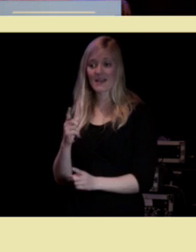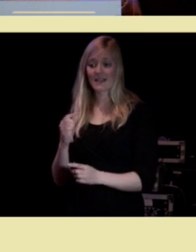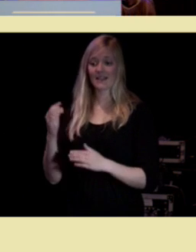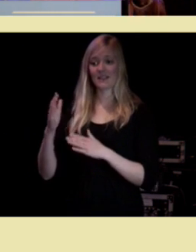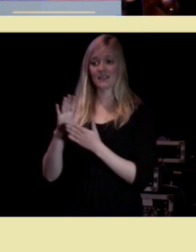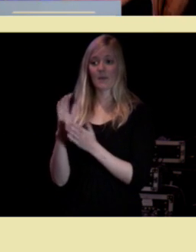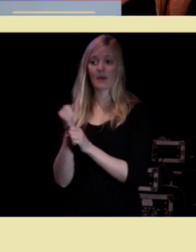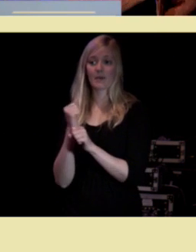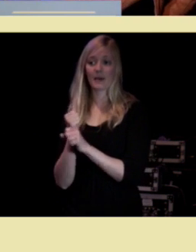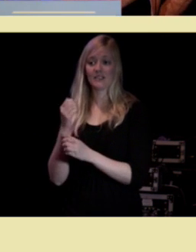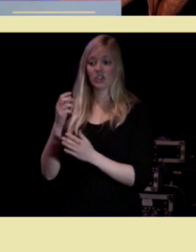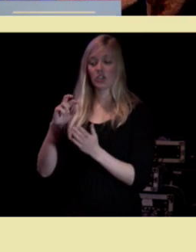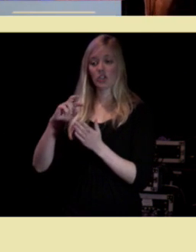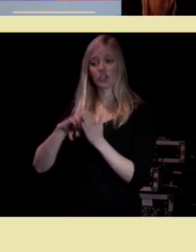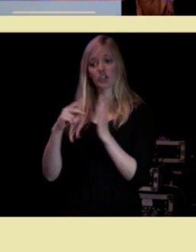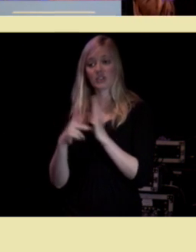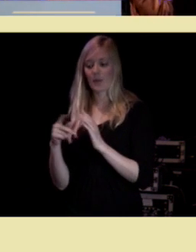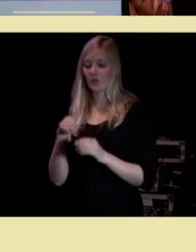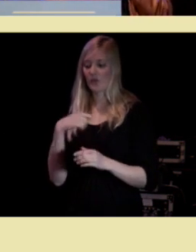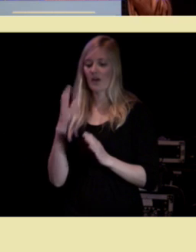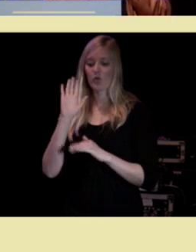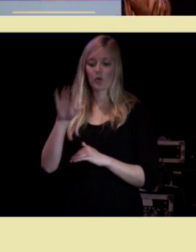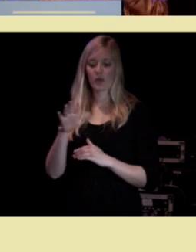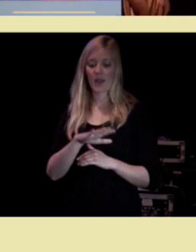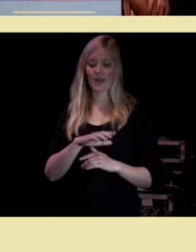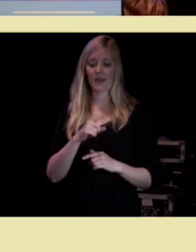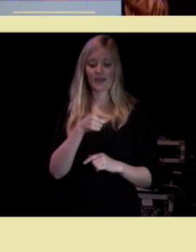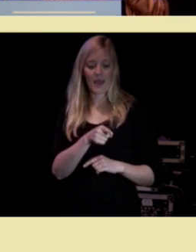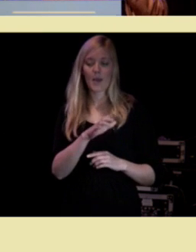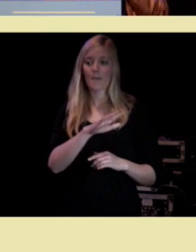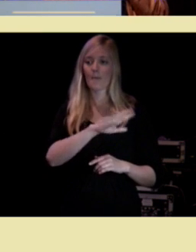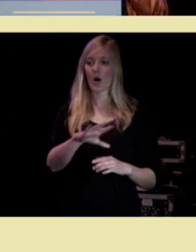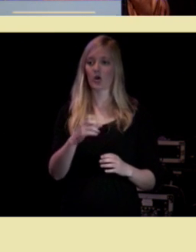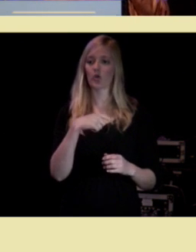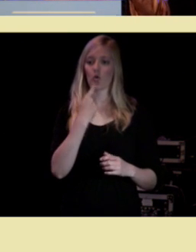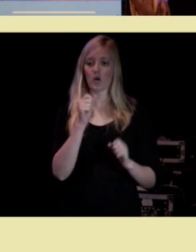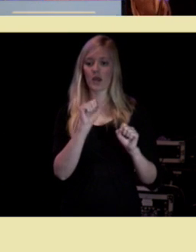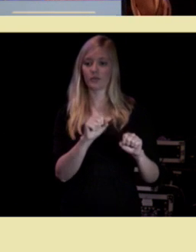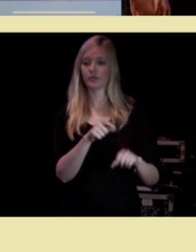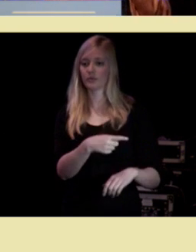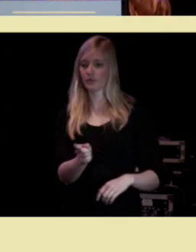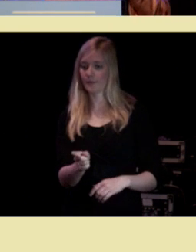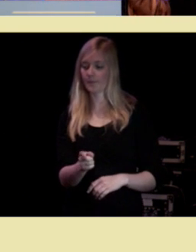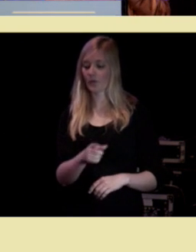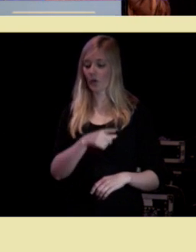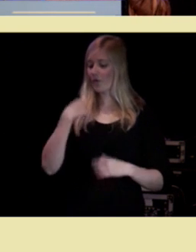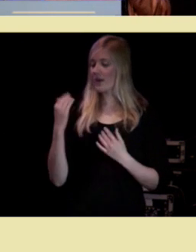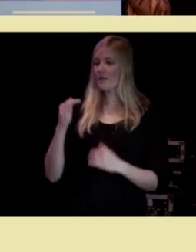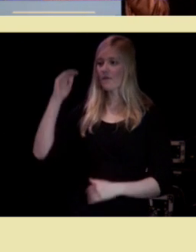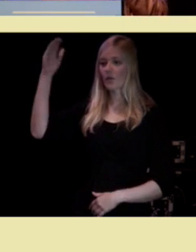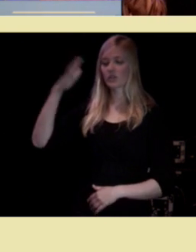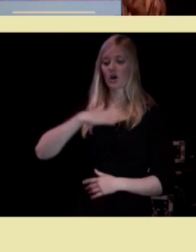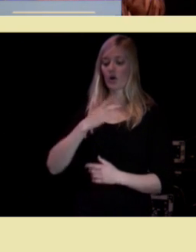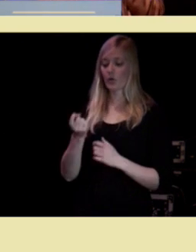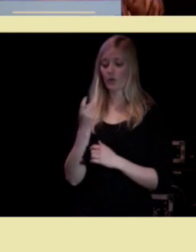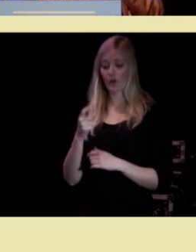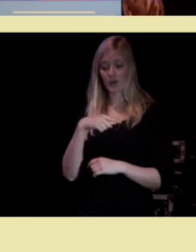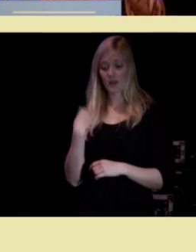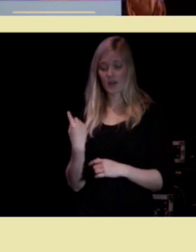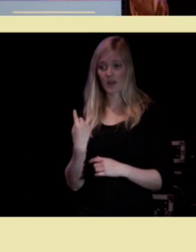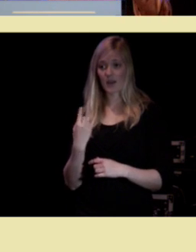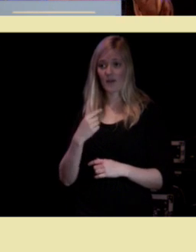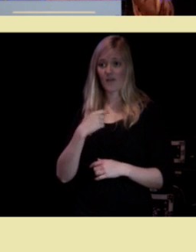samarbeidssystem som skulle være ute på den arenan hvor barn og unge er. Når vi voksne har utfordringer, så blir